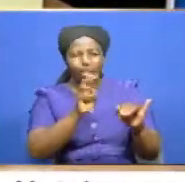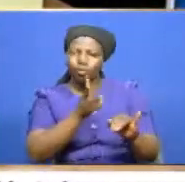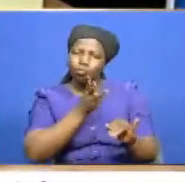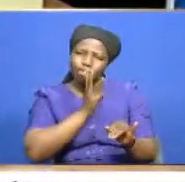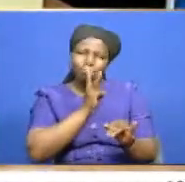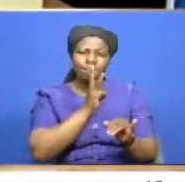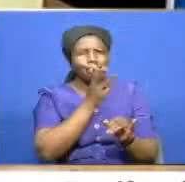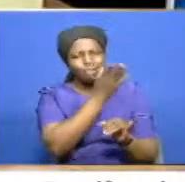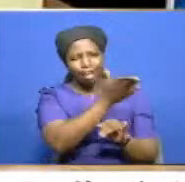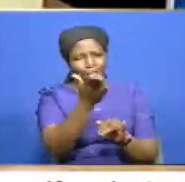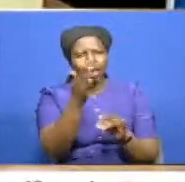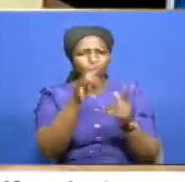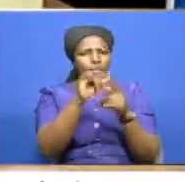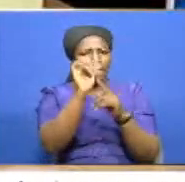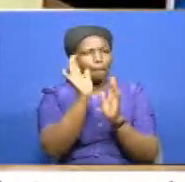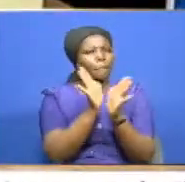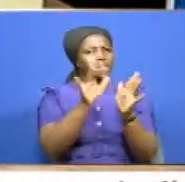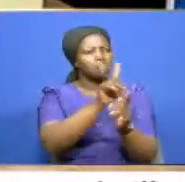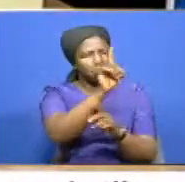wananchi?